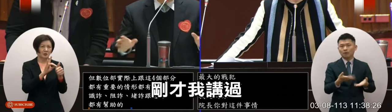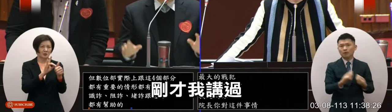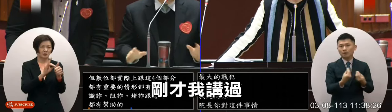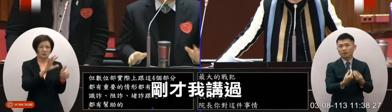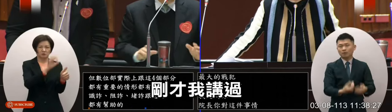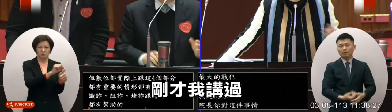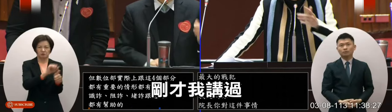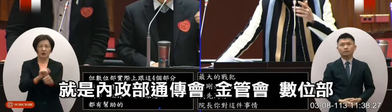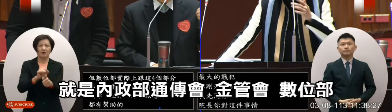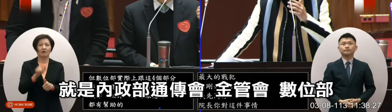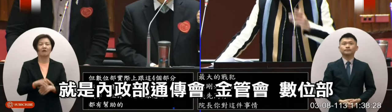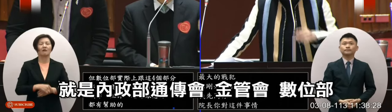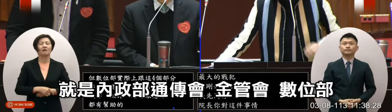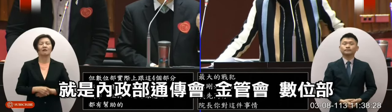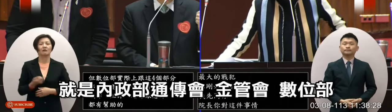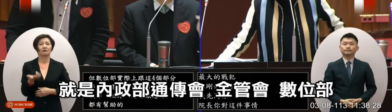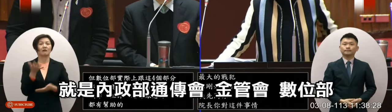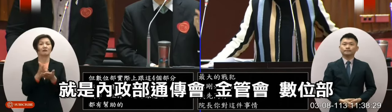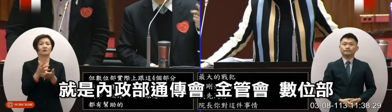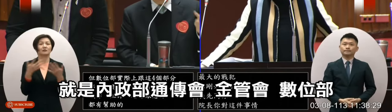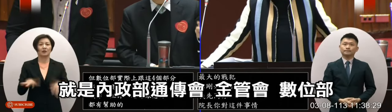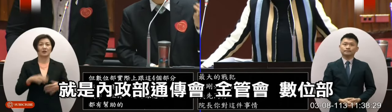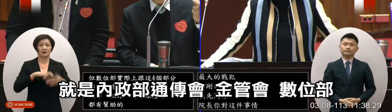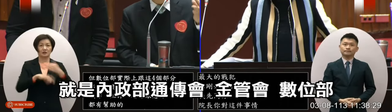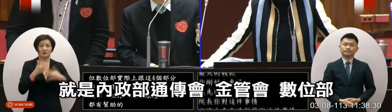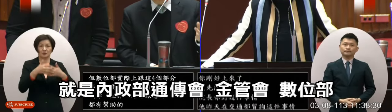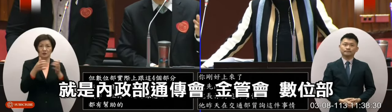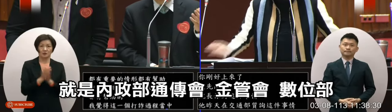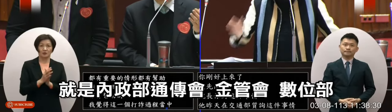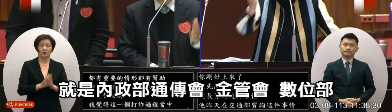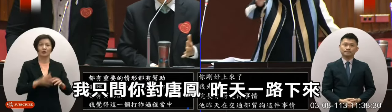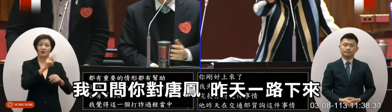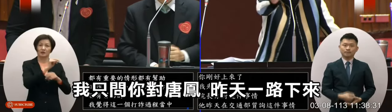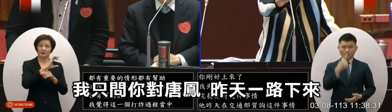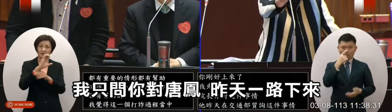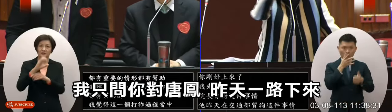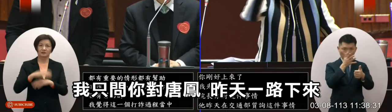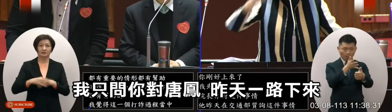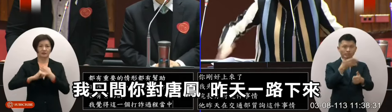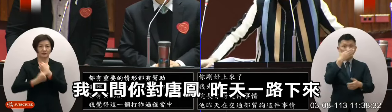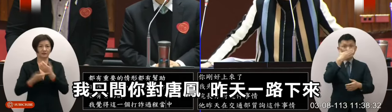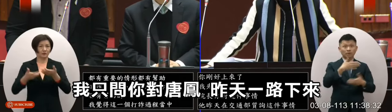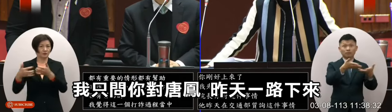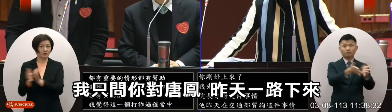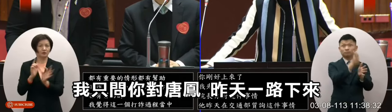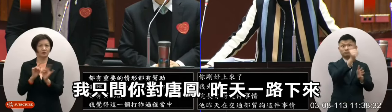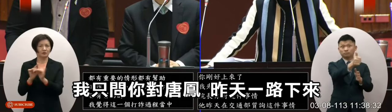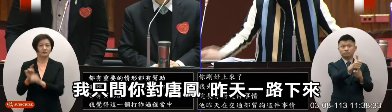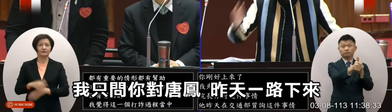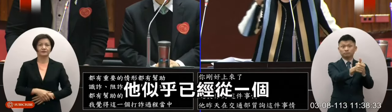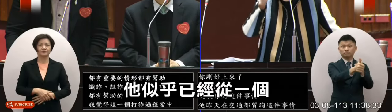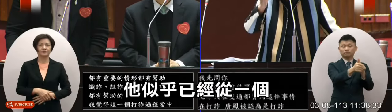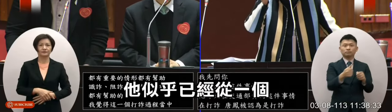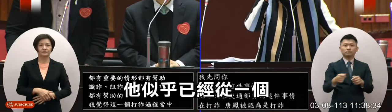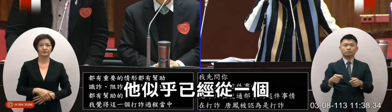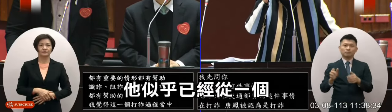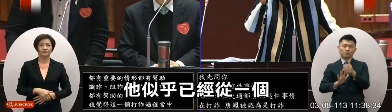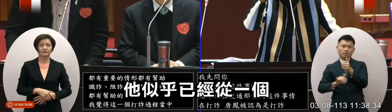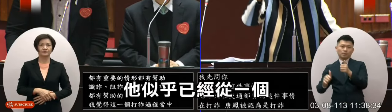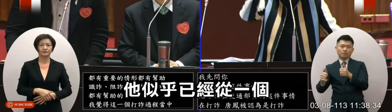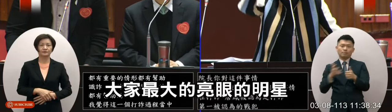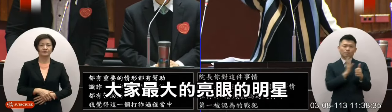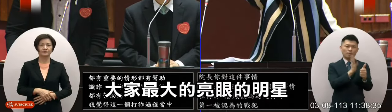中，刚才我讲过，就是内政部、通传会、金管会、数位部。 我只问你，对唐凤昨天一路下来，他似乎已